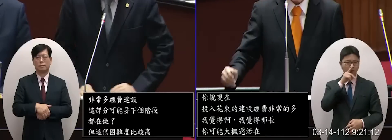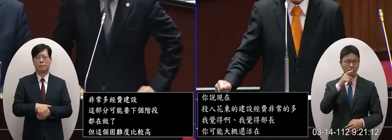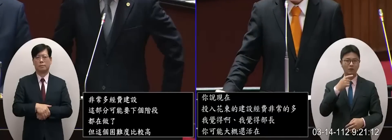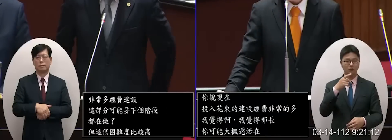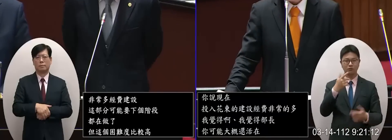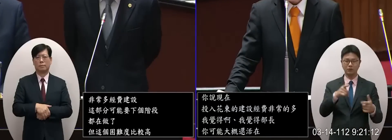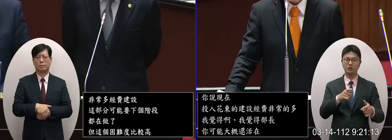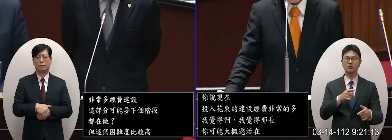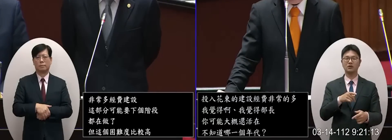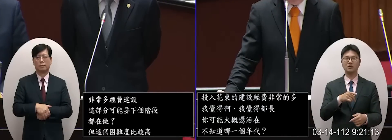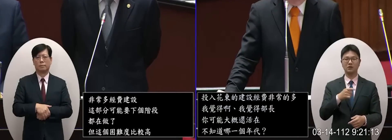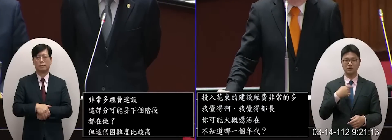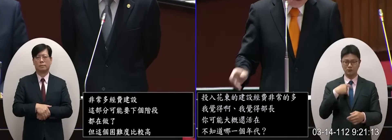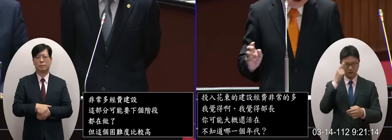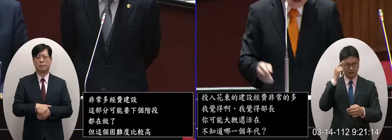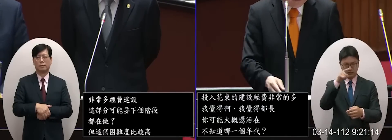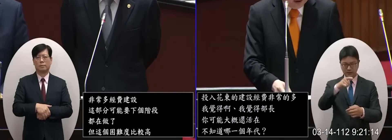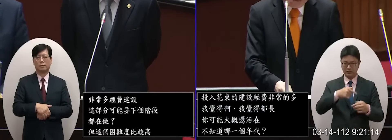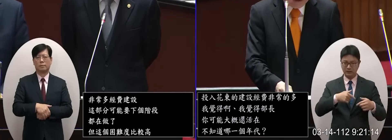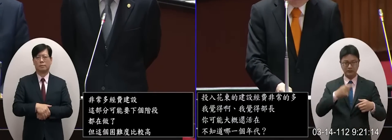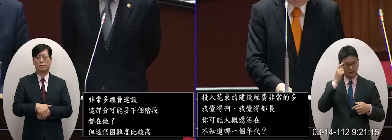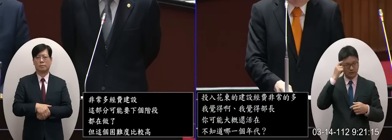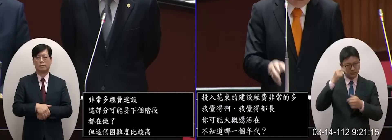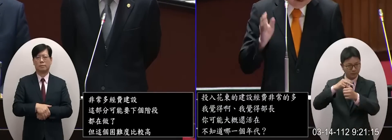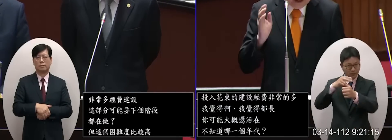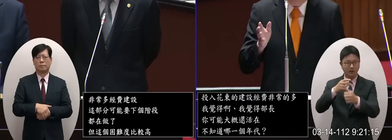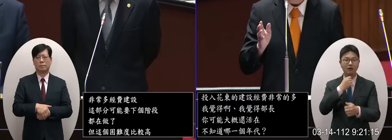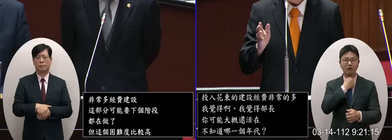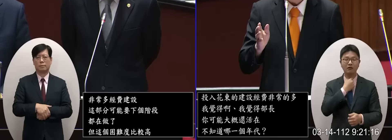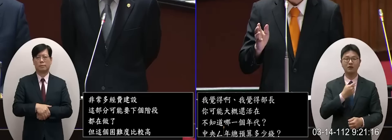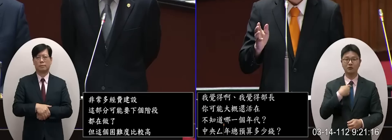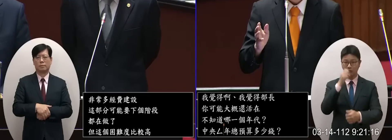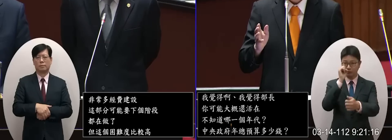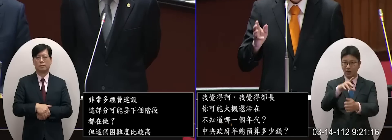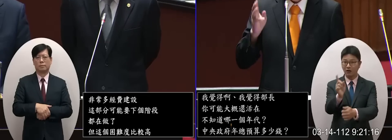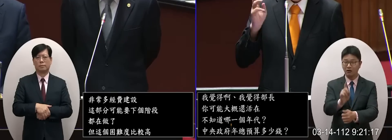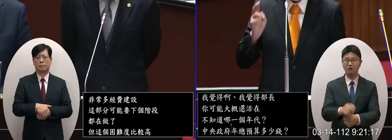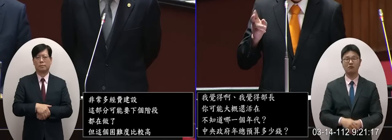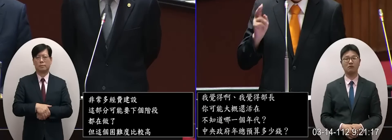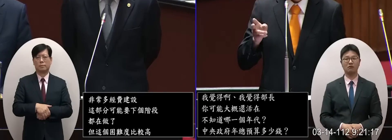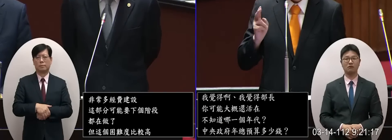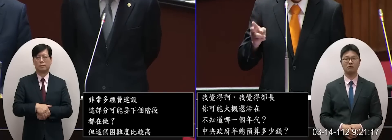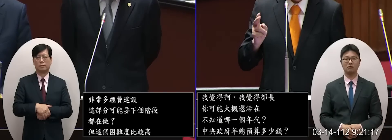纠正你的心态。本席在特别要强调的是，